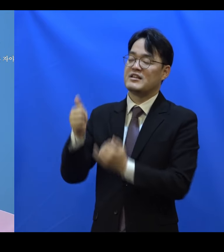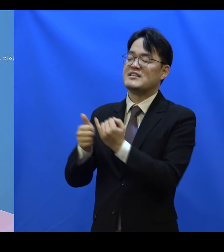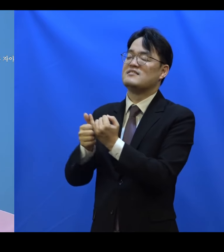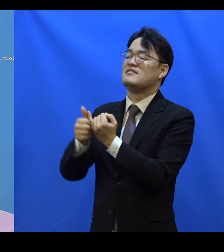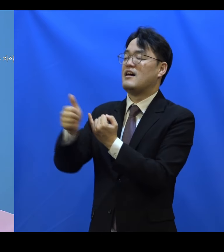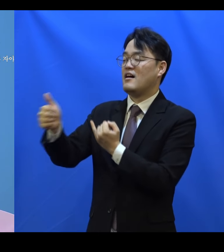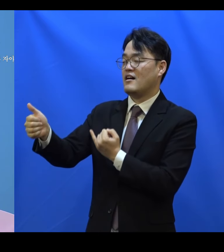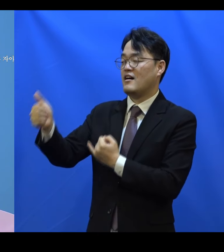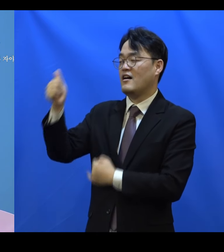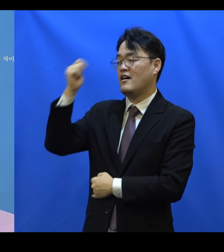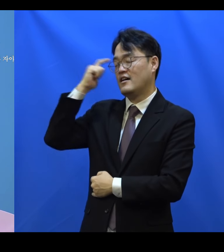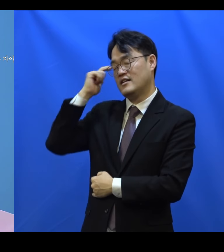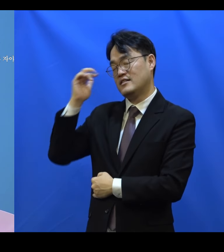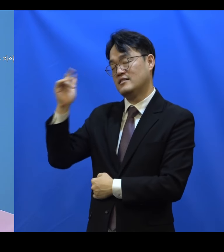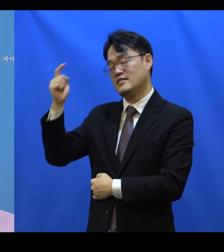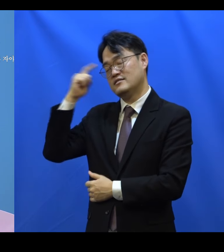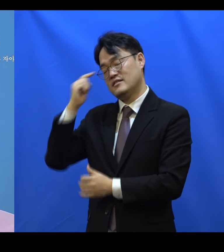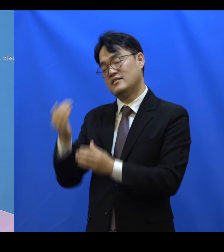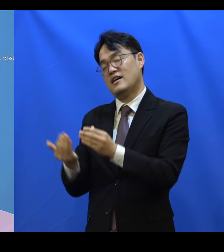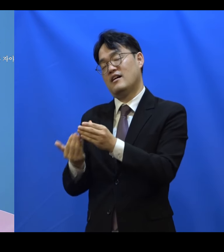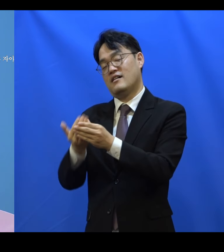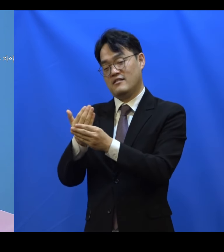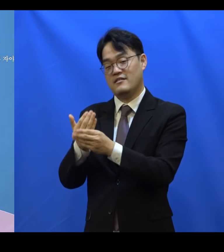마음을 빼앗기에 충분하신 분.